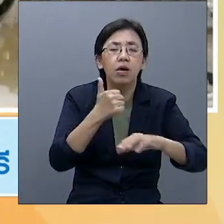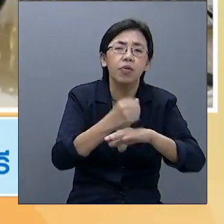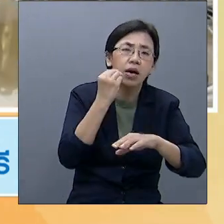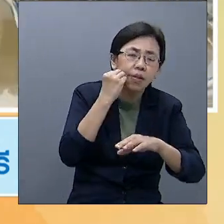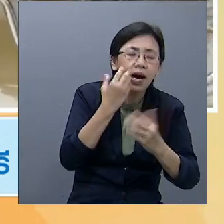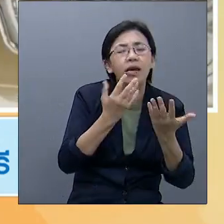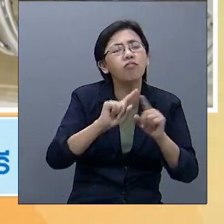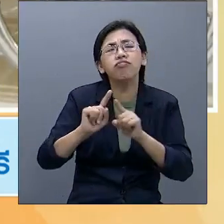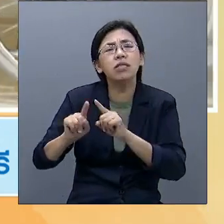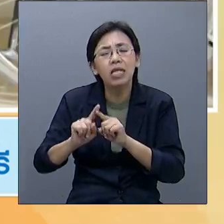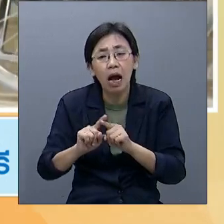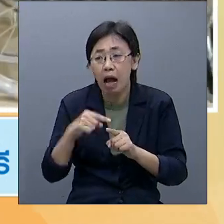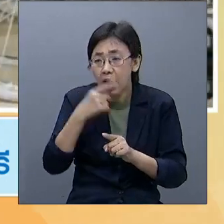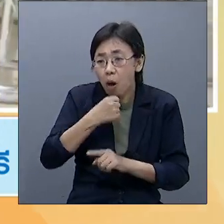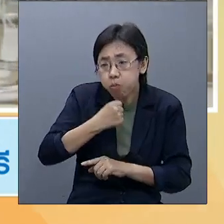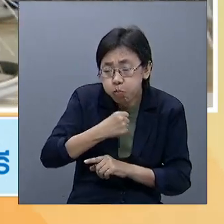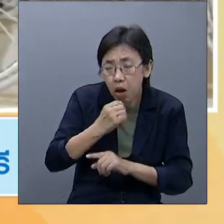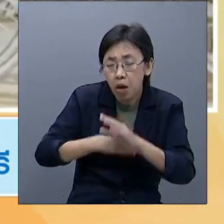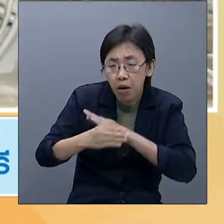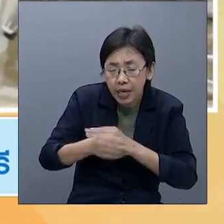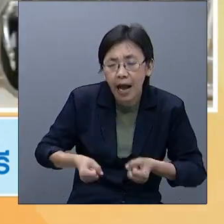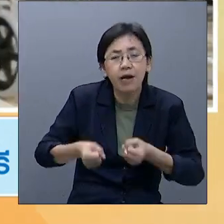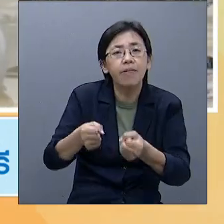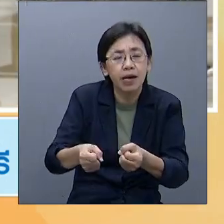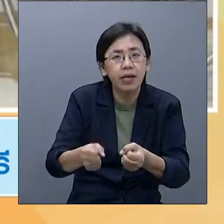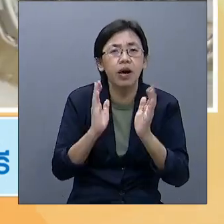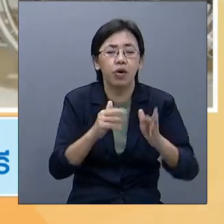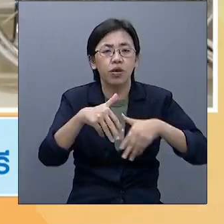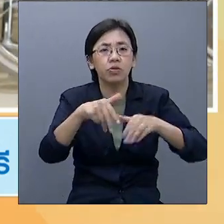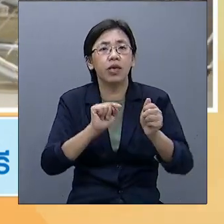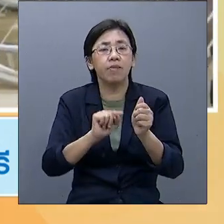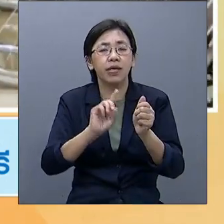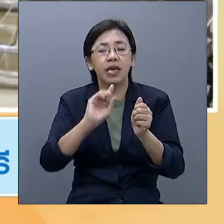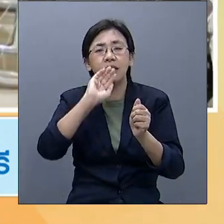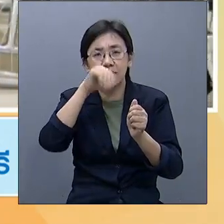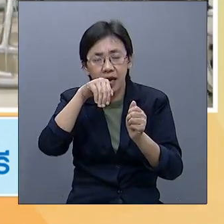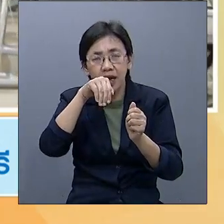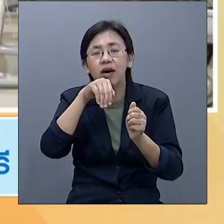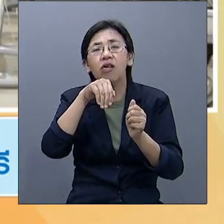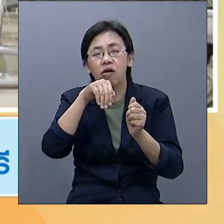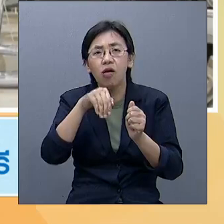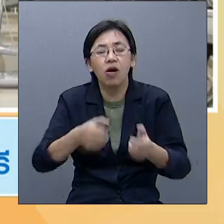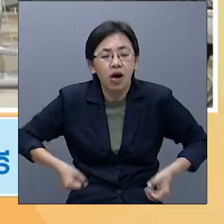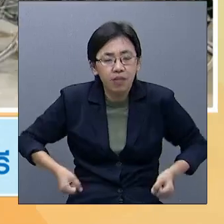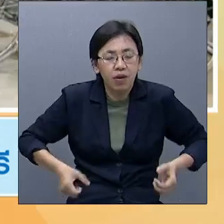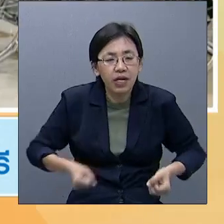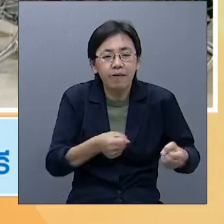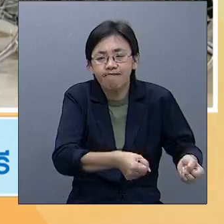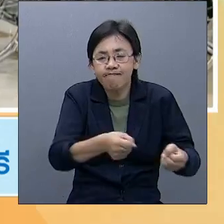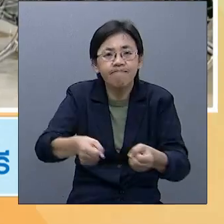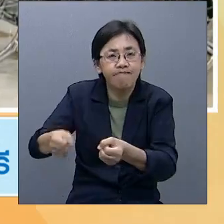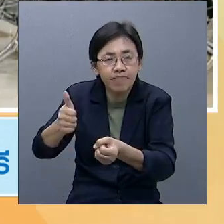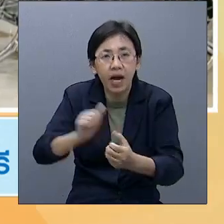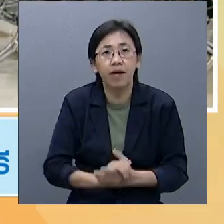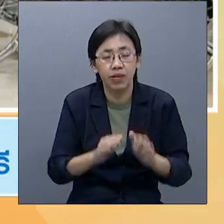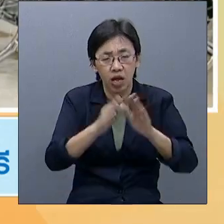าผู้ที่ต้องการในพื้นที่อำเภอด่านช้างจังหวัดสุพรรณบุรีได้ใช้วีลแชร์หรือว่ารถเข็นทั่วหน้ากันเลยนะคะส่วนเตียงส